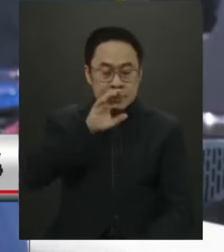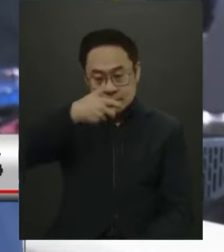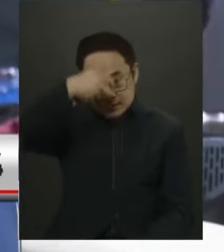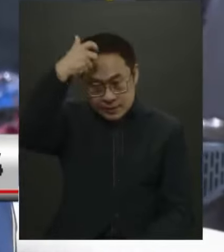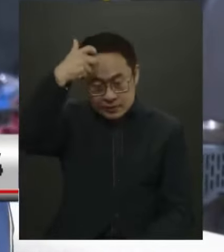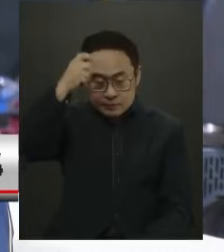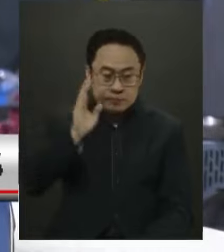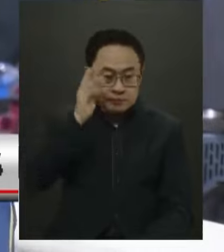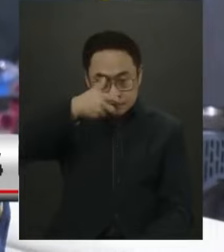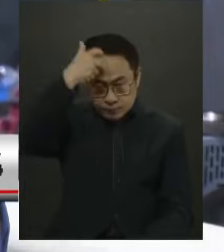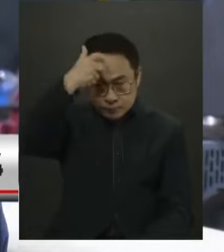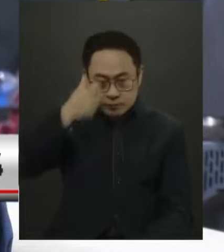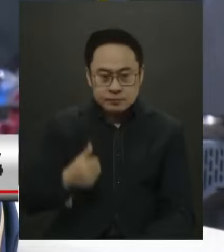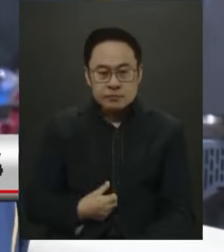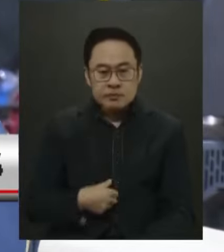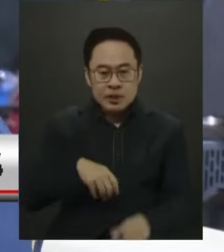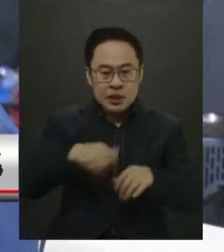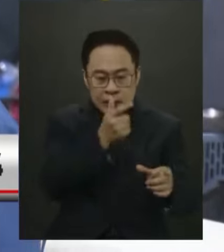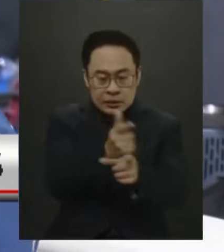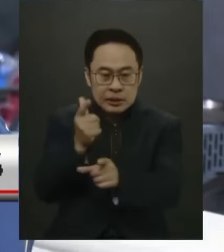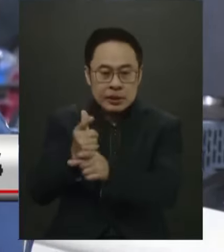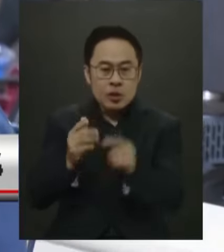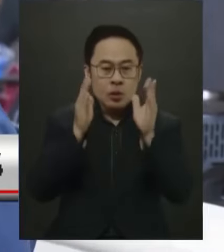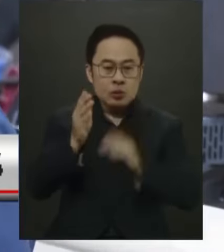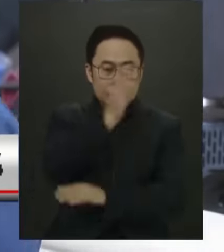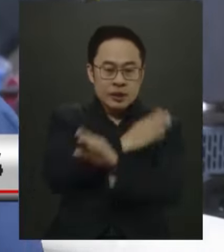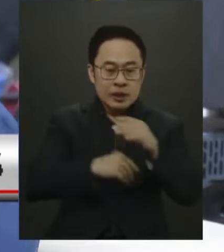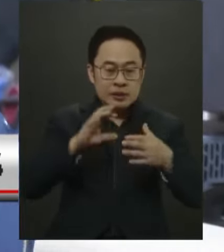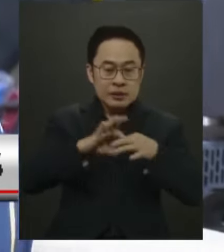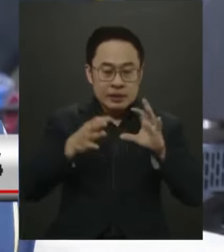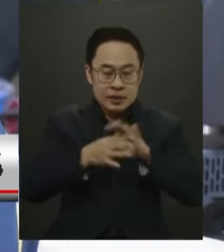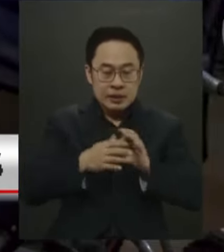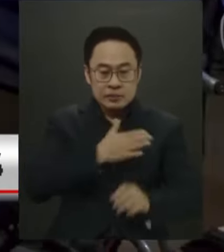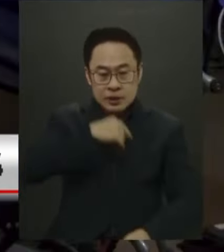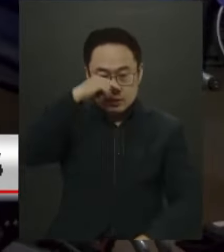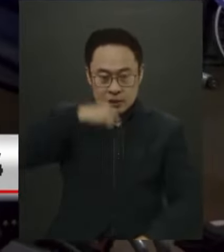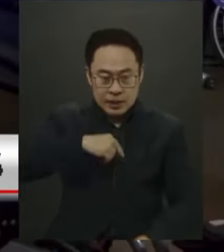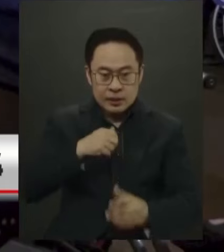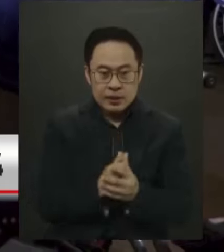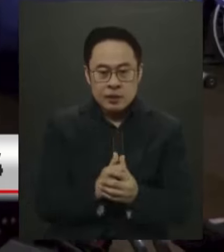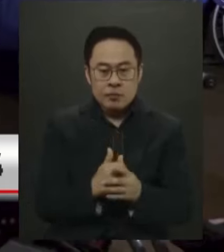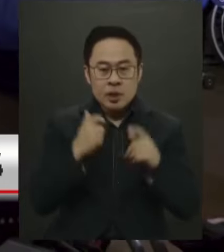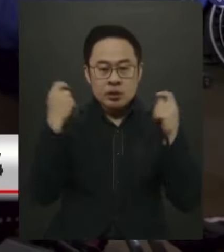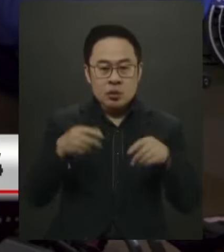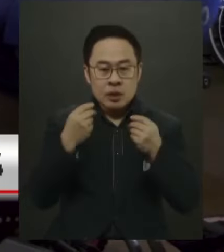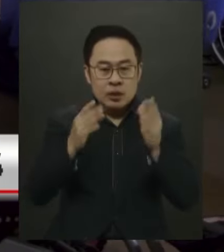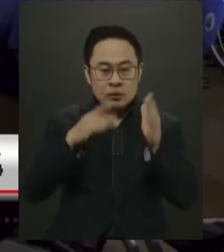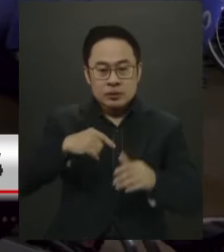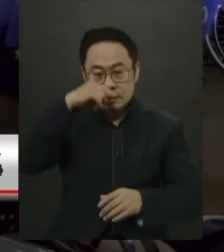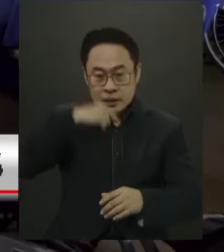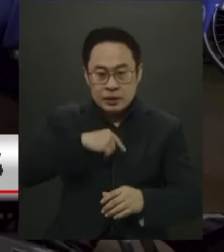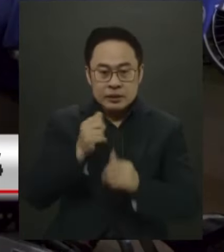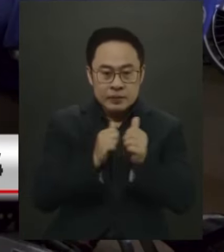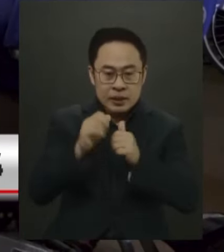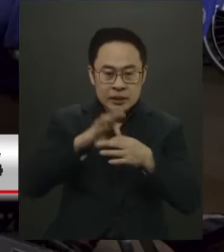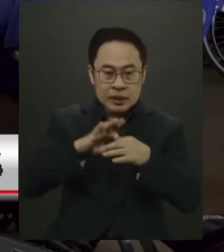ซึ่งก็ได้มีการจัดงานเลี้ยงต้อนรับฮีโร่พาราไทยหัวใจสิงห์ฉลองความสำเร็จนักกีฬาพาราไทยหลังทำผ